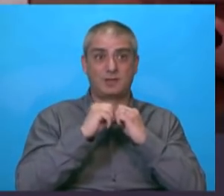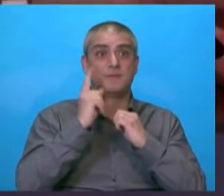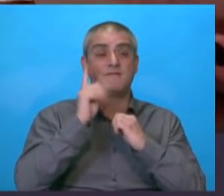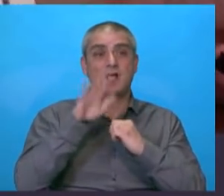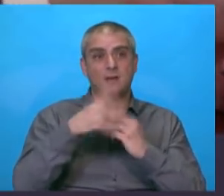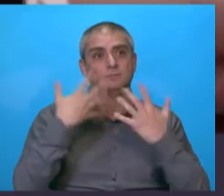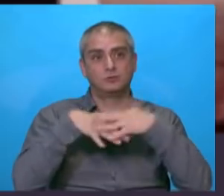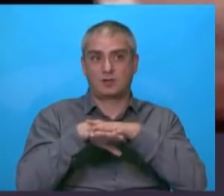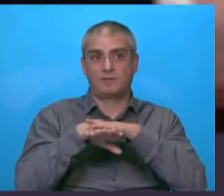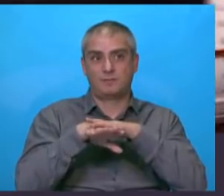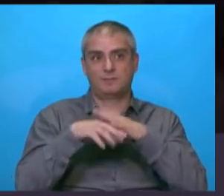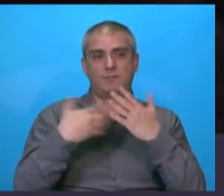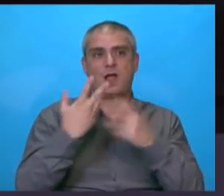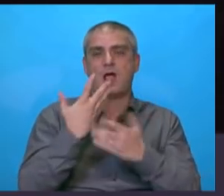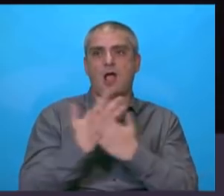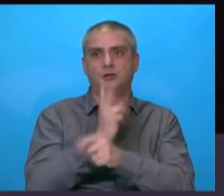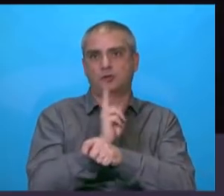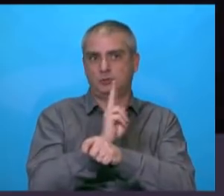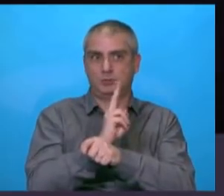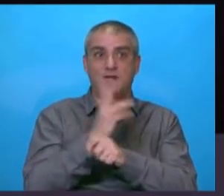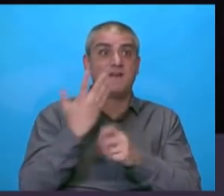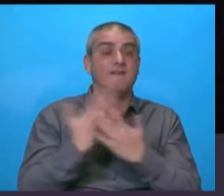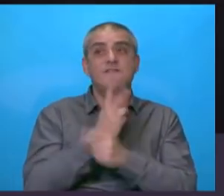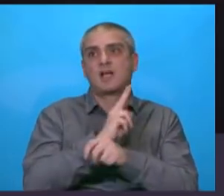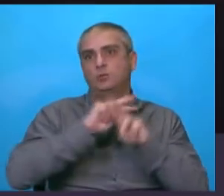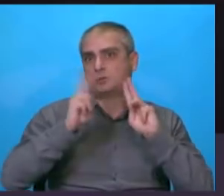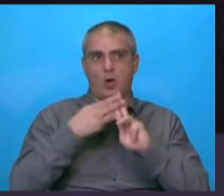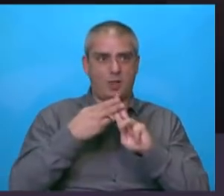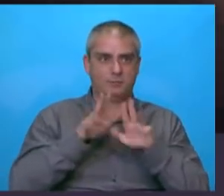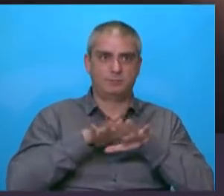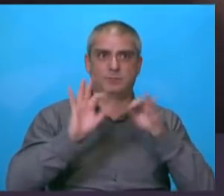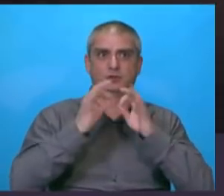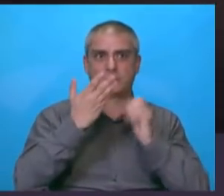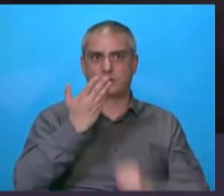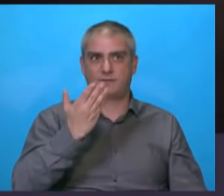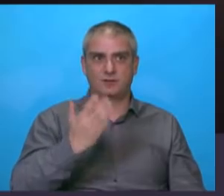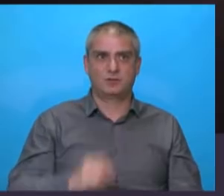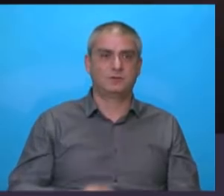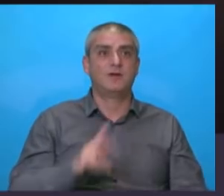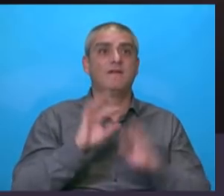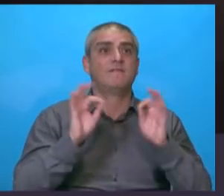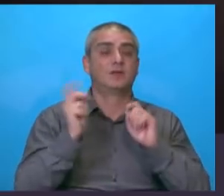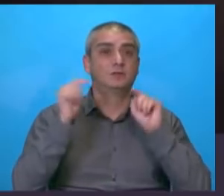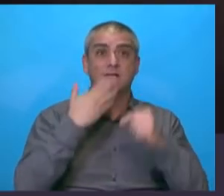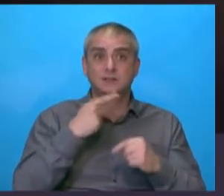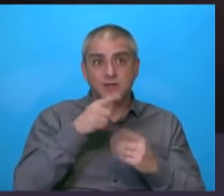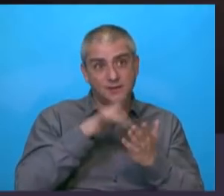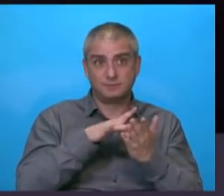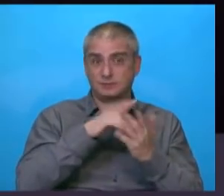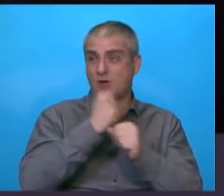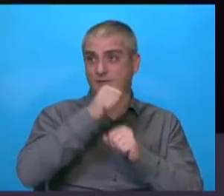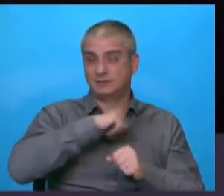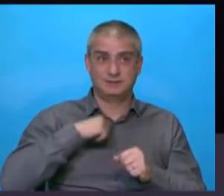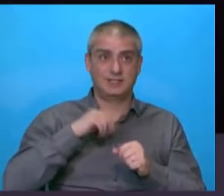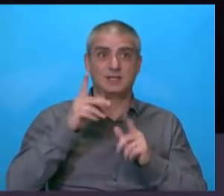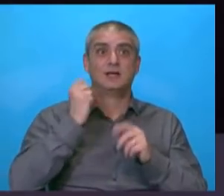משתלבים בתופעת חדשות הכזב, הפייק ניוז העולמית, ברשתות החברתיות. וירוס הקורונה הגיע לישראל, נמצא עובד סיני נגוע בראשון